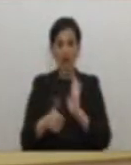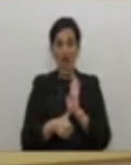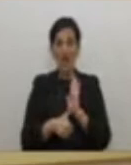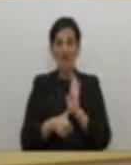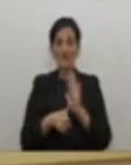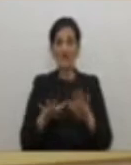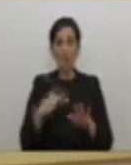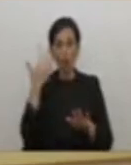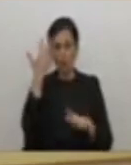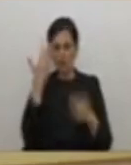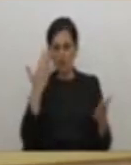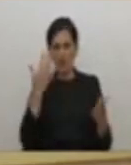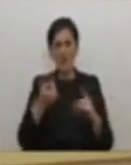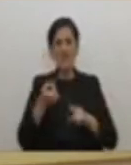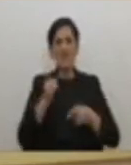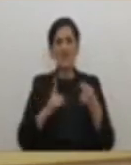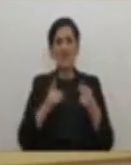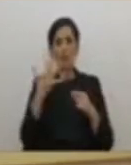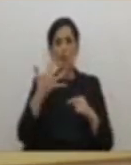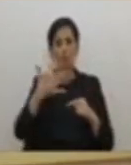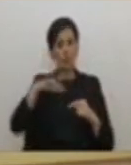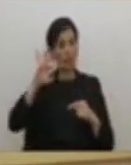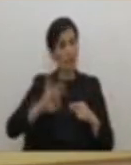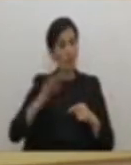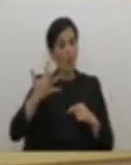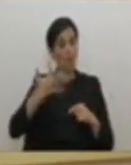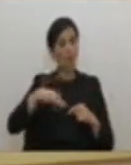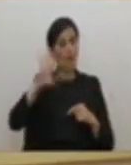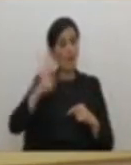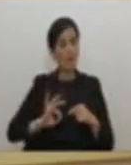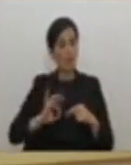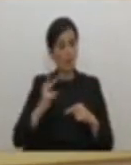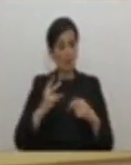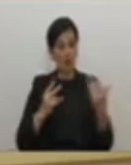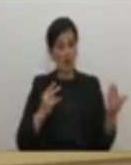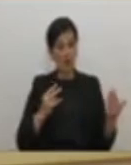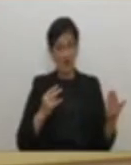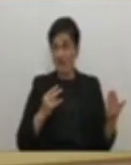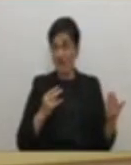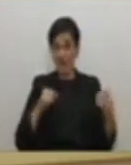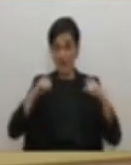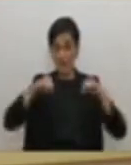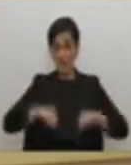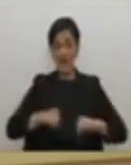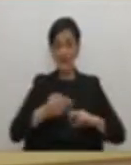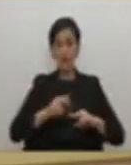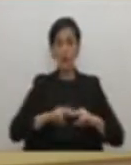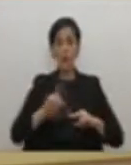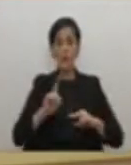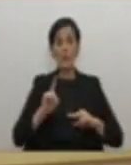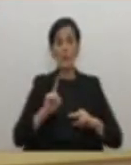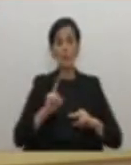მიიღო ოცნებამ, რაც რეალურად არის 50%. ანუ 50% უნდა გქონდეთ თქვენ მანდატების იმისათვის, რომ